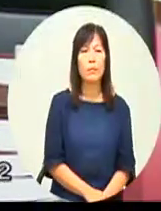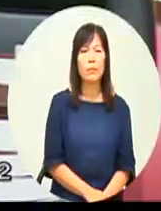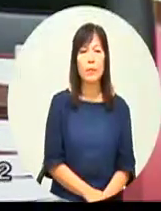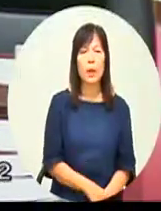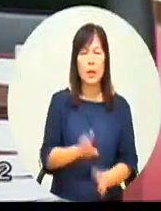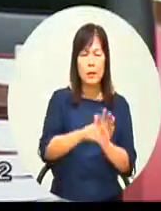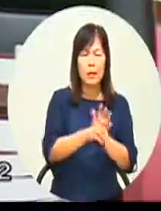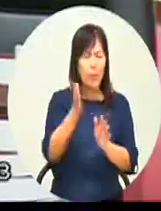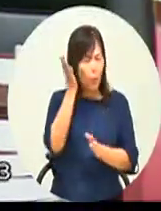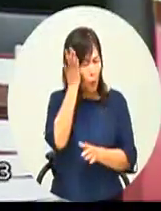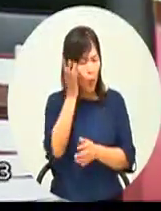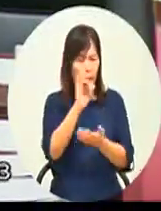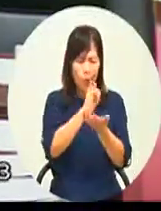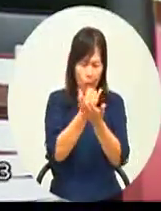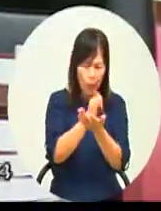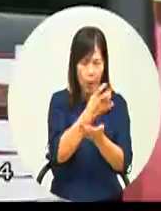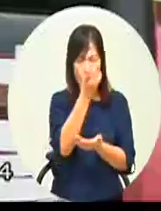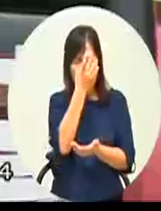失眠、破病。